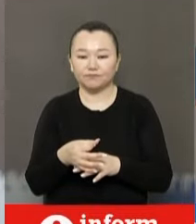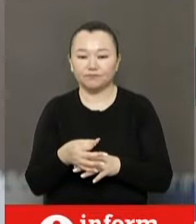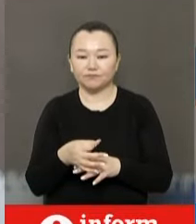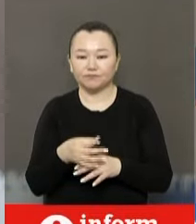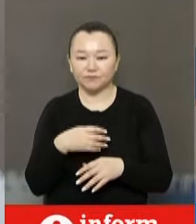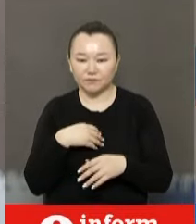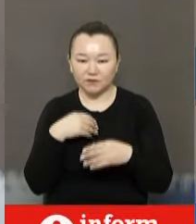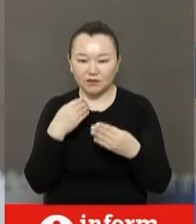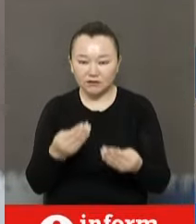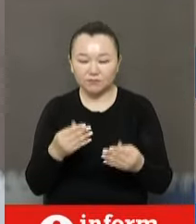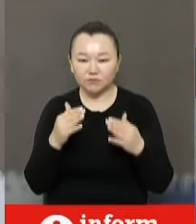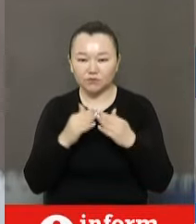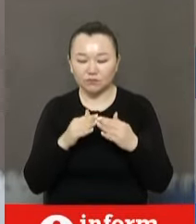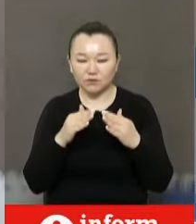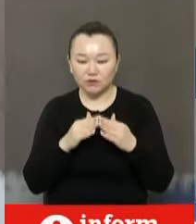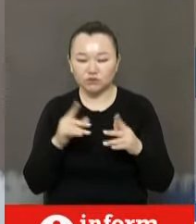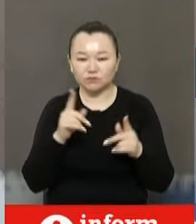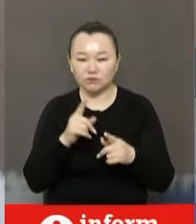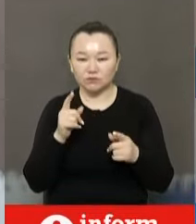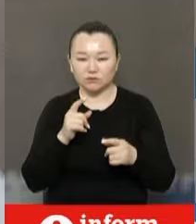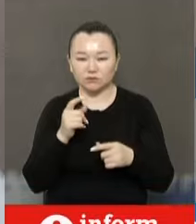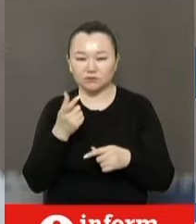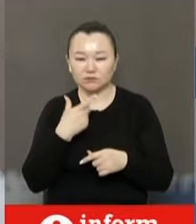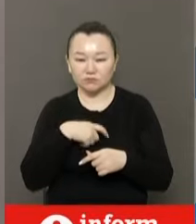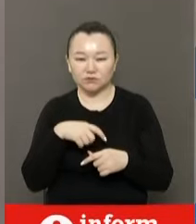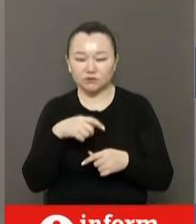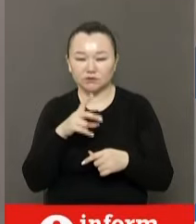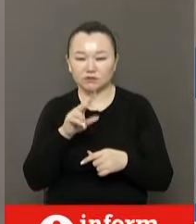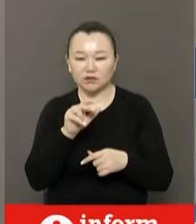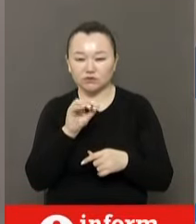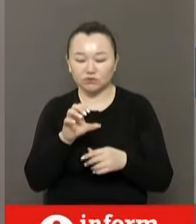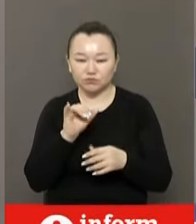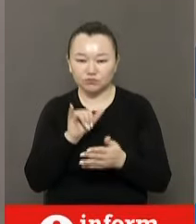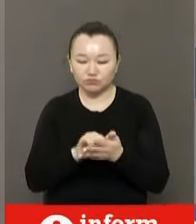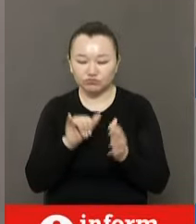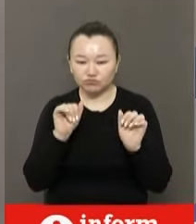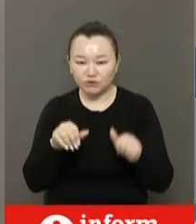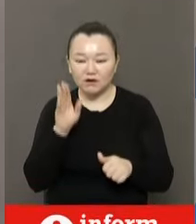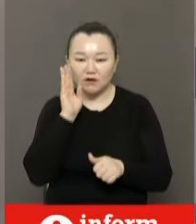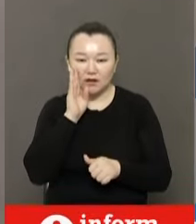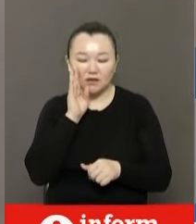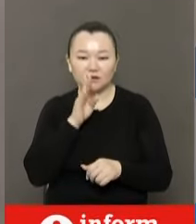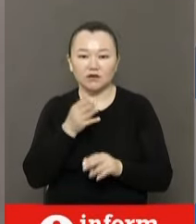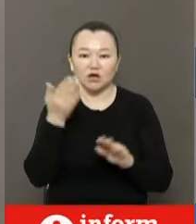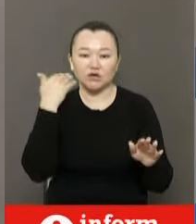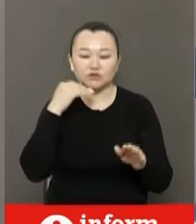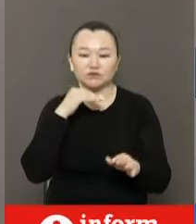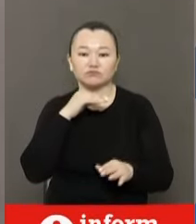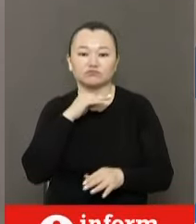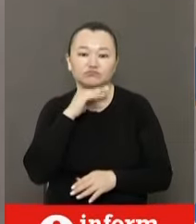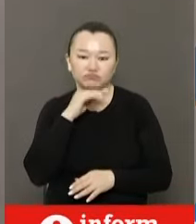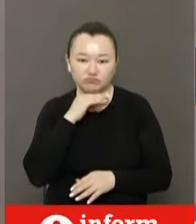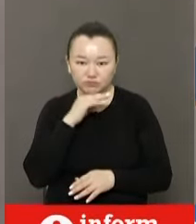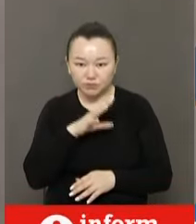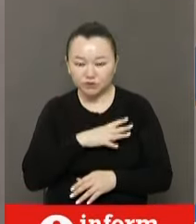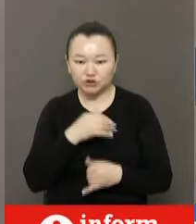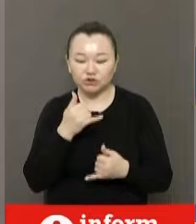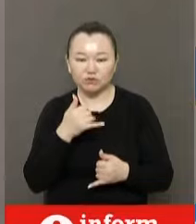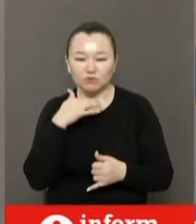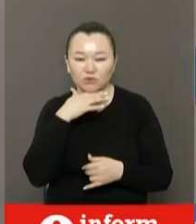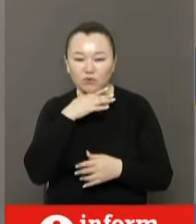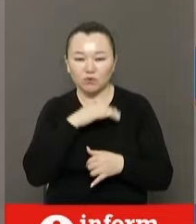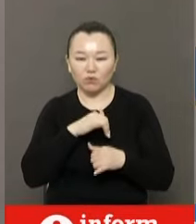этим жилым домам, чтобы они устанавливали себе повысительные насосы. Раньше же хватало воды всем, было. Но у нас сейчас на данный момент очень много